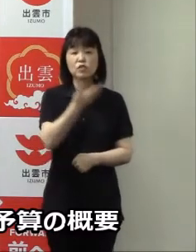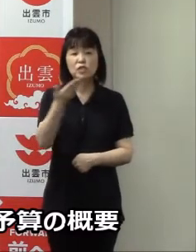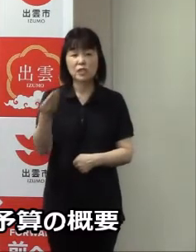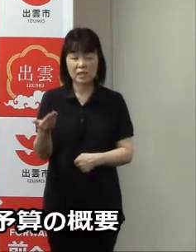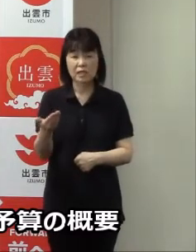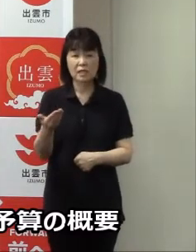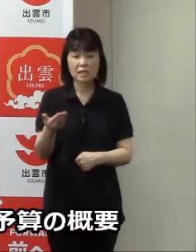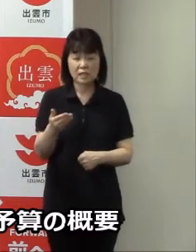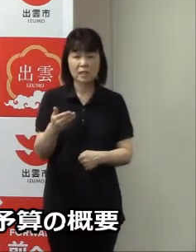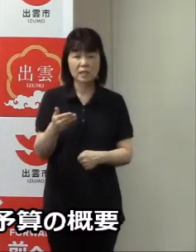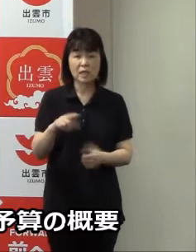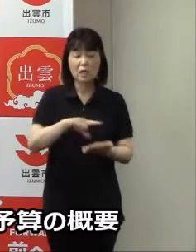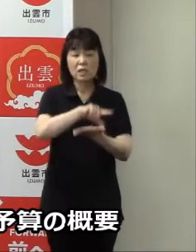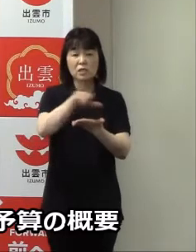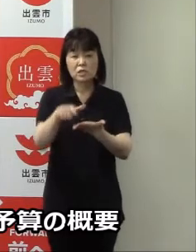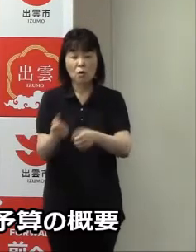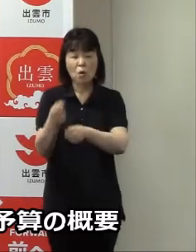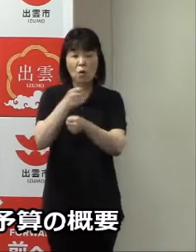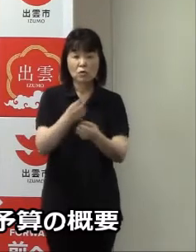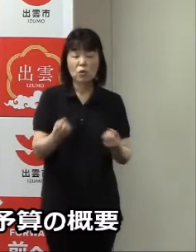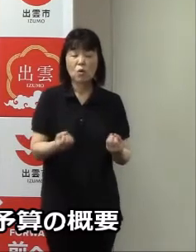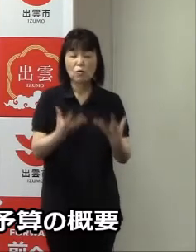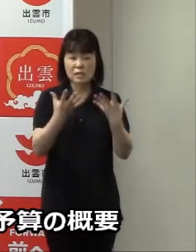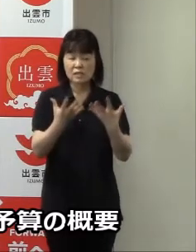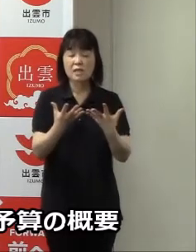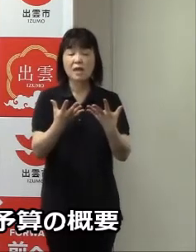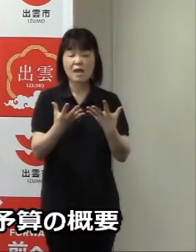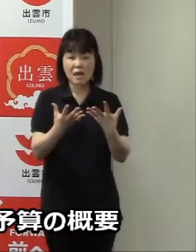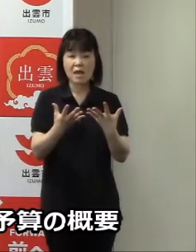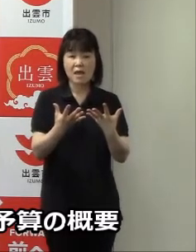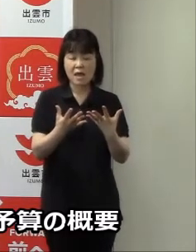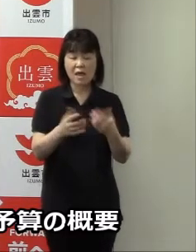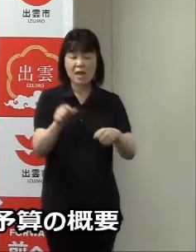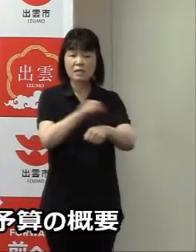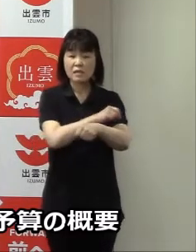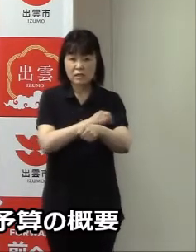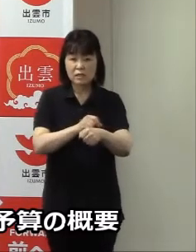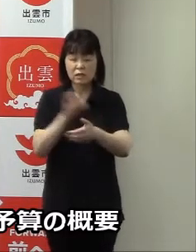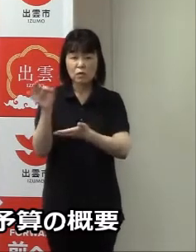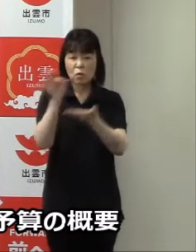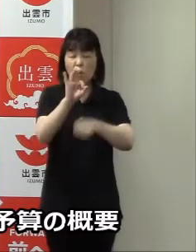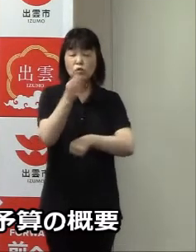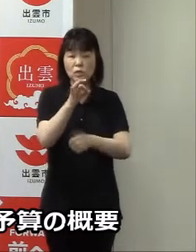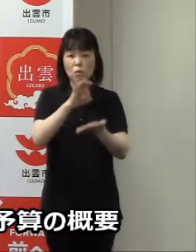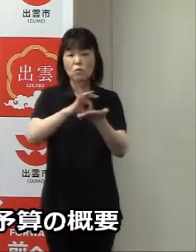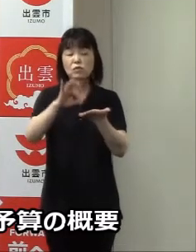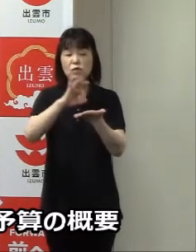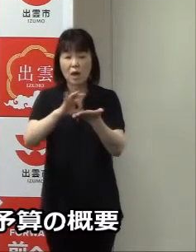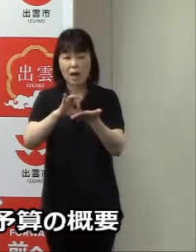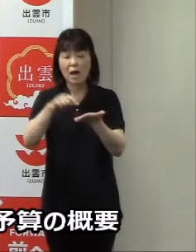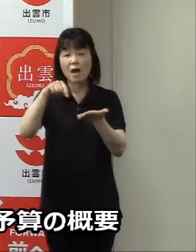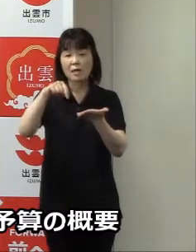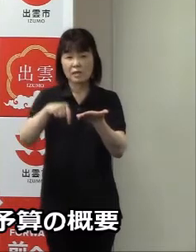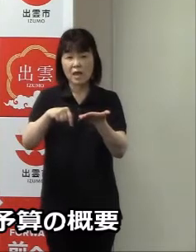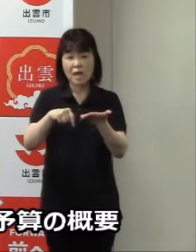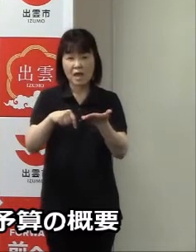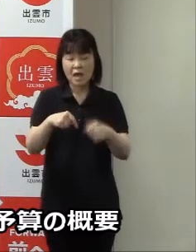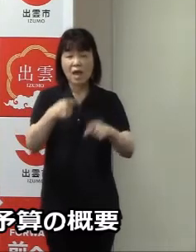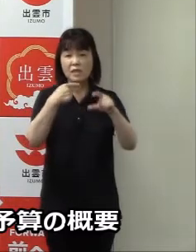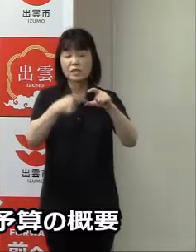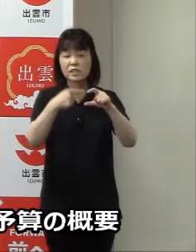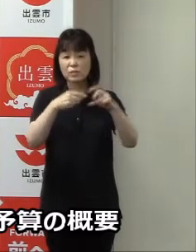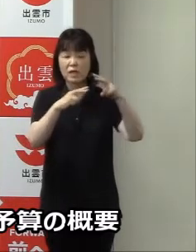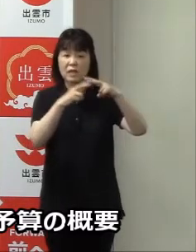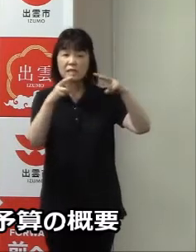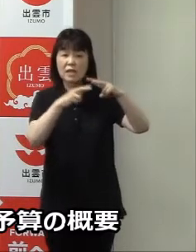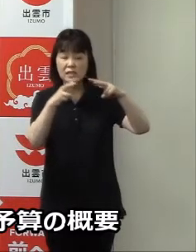金の活用事業ということで一つ目は一部新規でありますが、一畑電車活性化事業であります